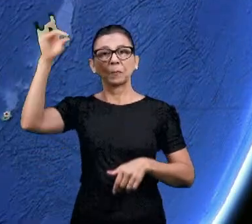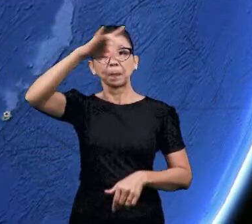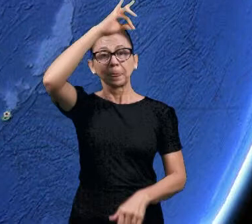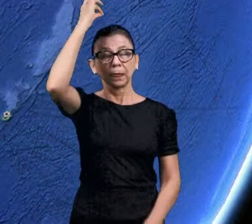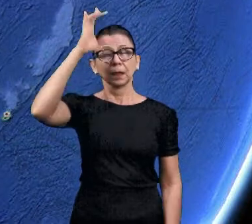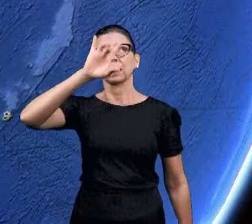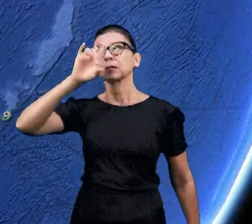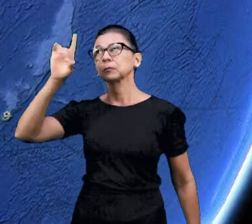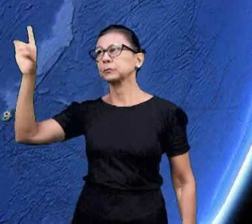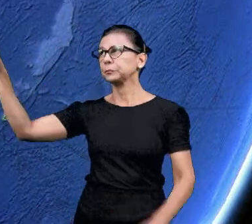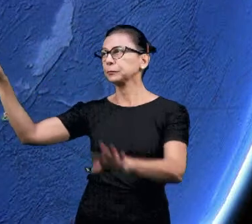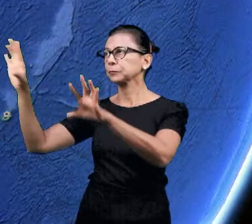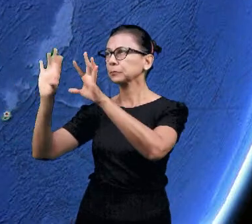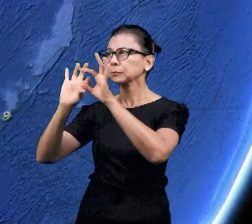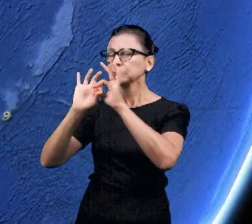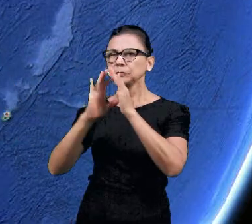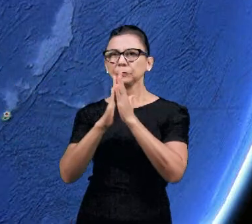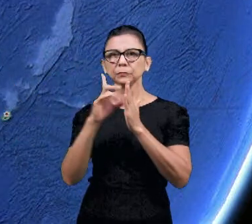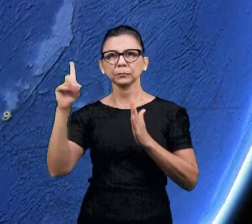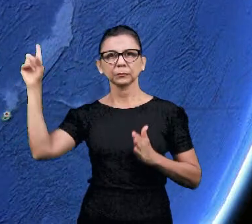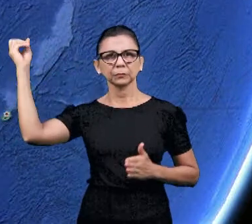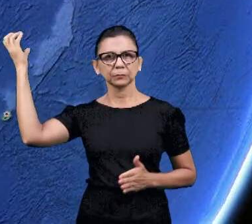Dieu et unies par la parole vivante.